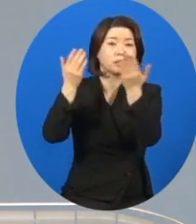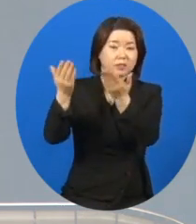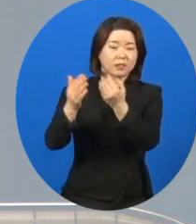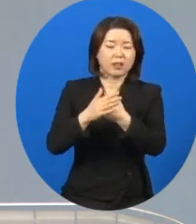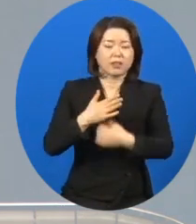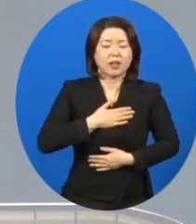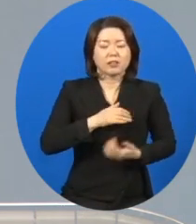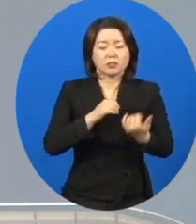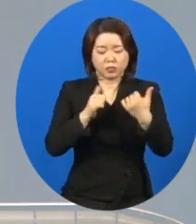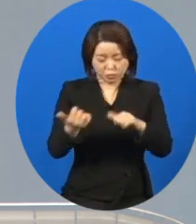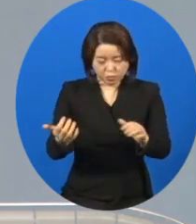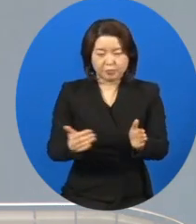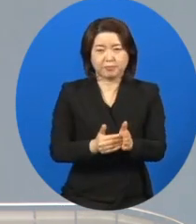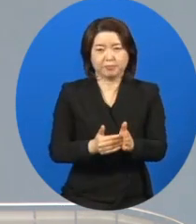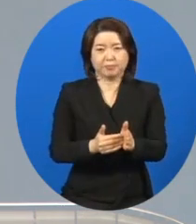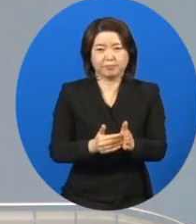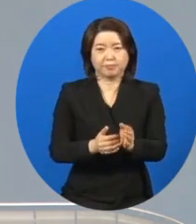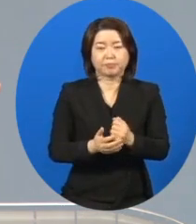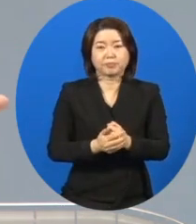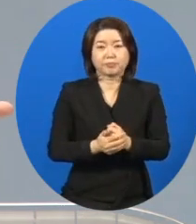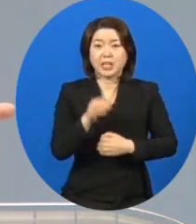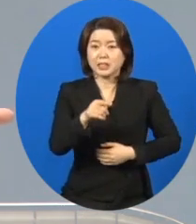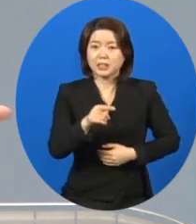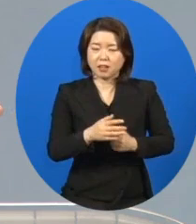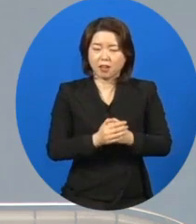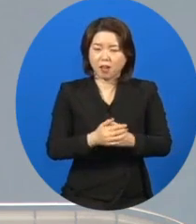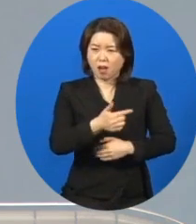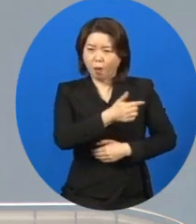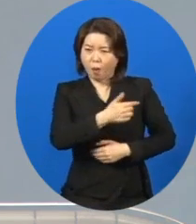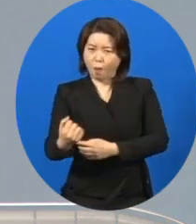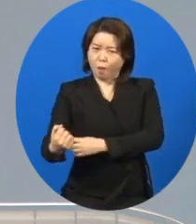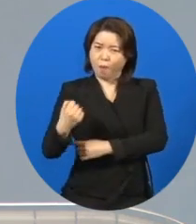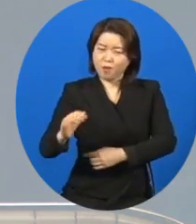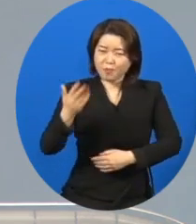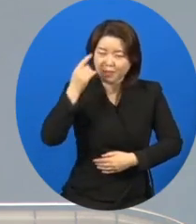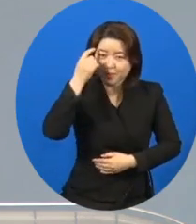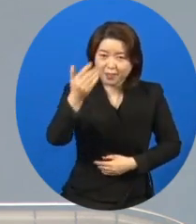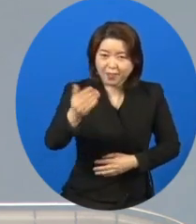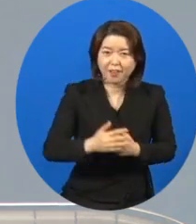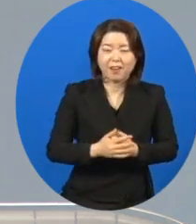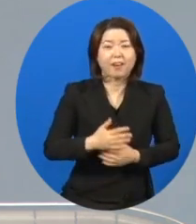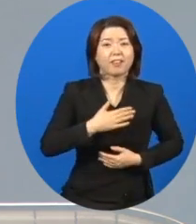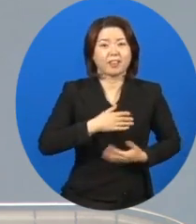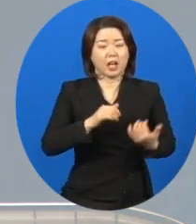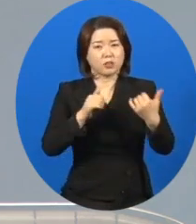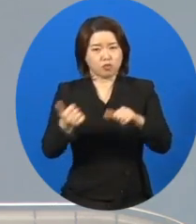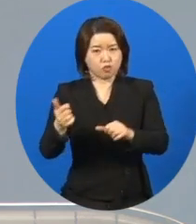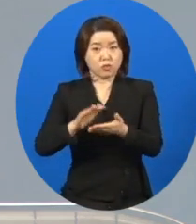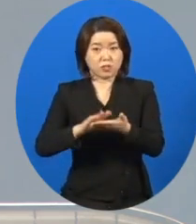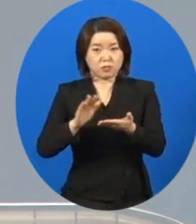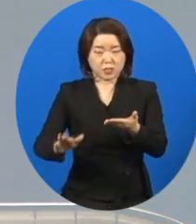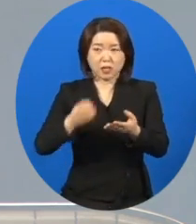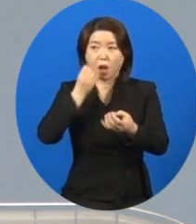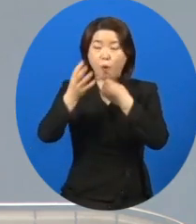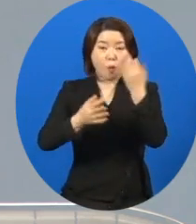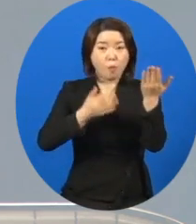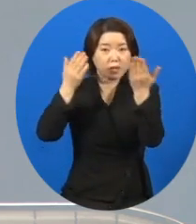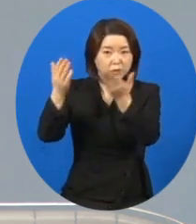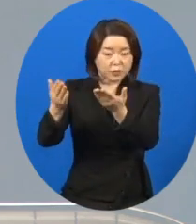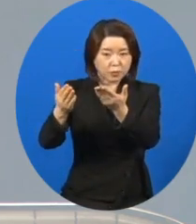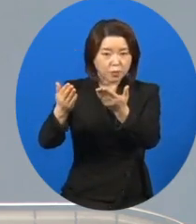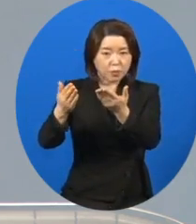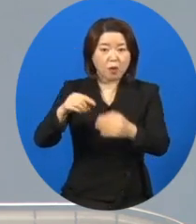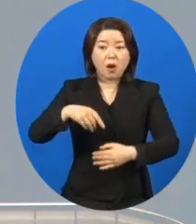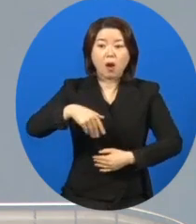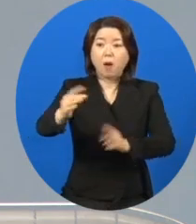나는 죽었습니다. 아, 그게 그렇게 큰 무기인가요? 나는 죽었습니다 이렇게 고백하고 나가는